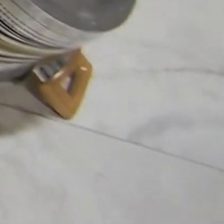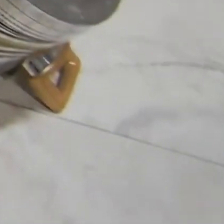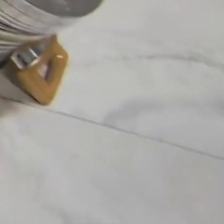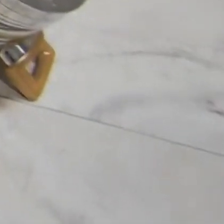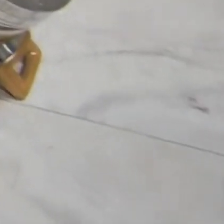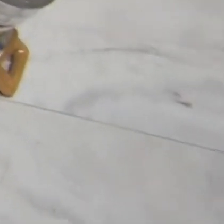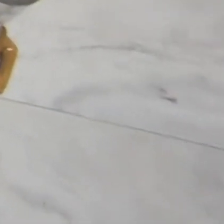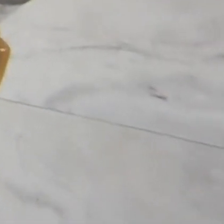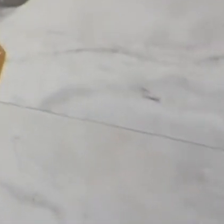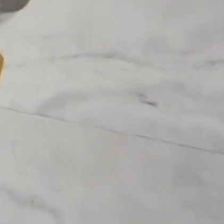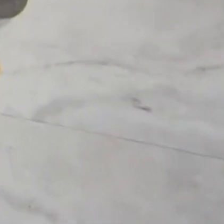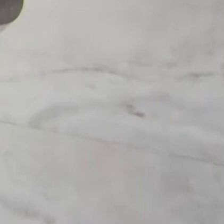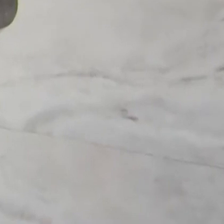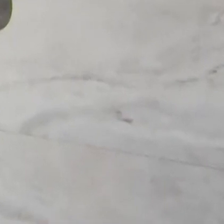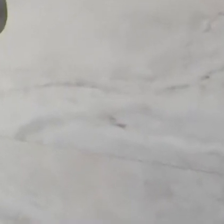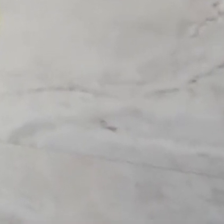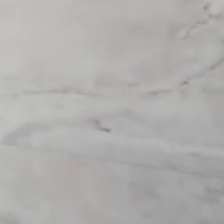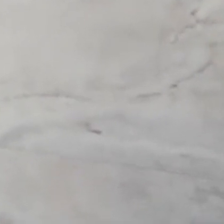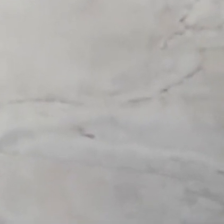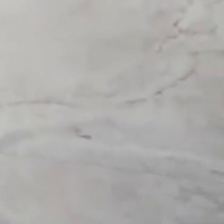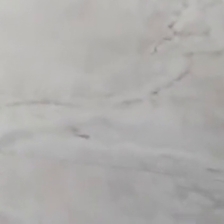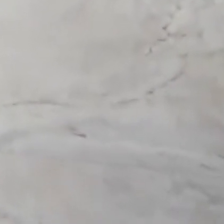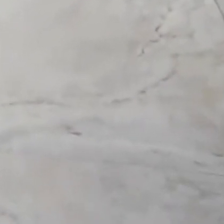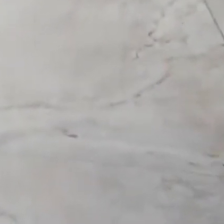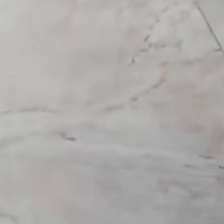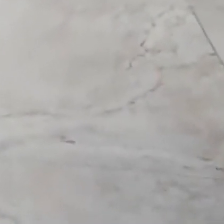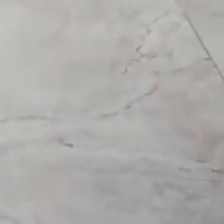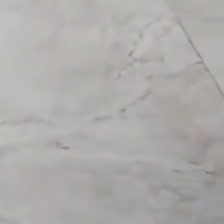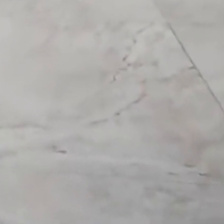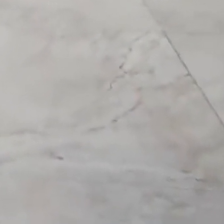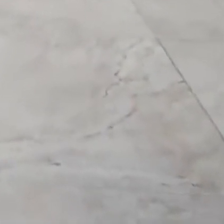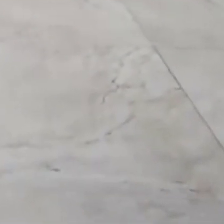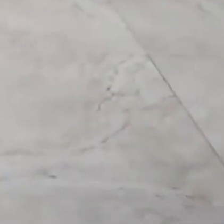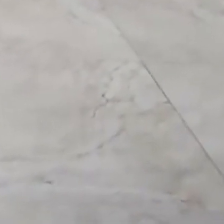tencere. Çatalın ucuna pembe bir ip bağlanmış. İpin ucu Şükrü'nün elinde.